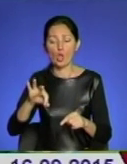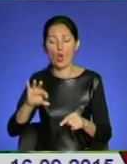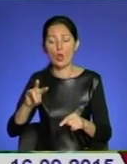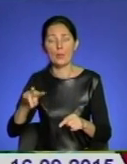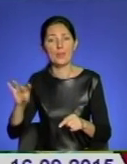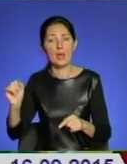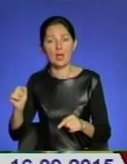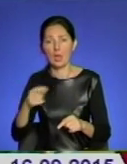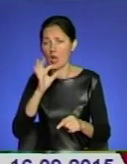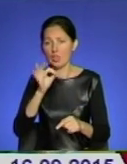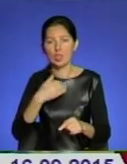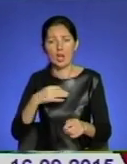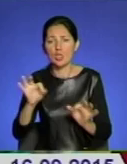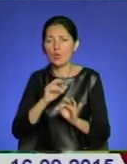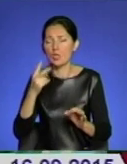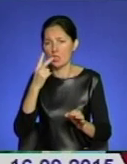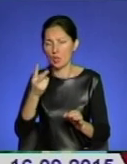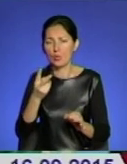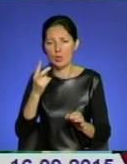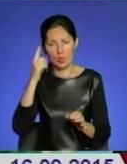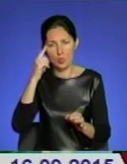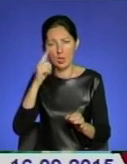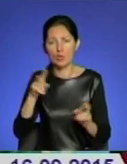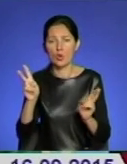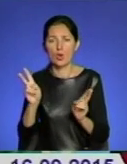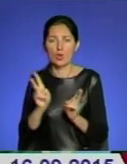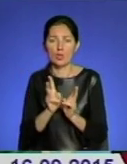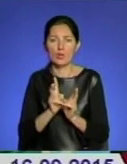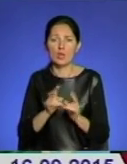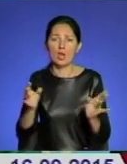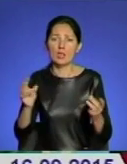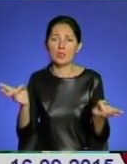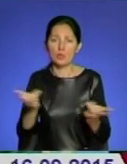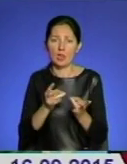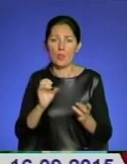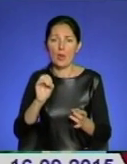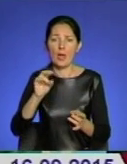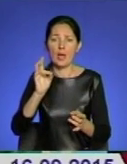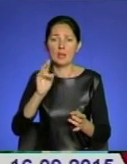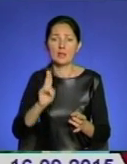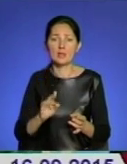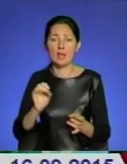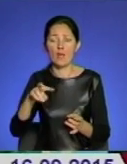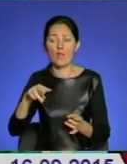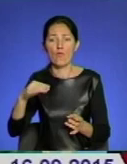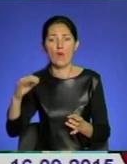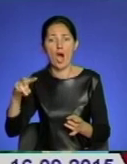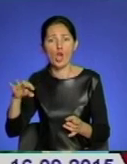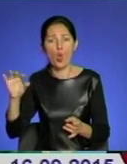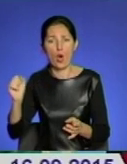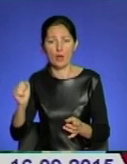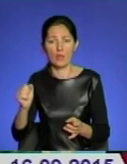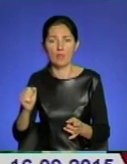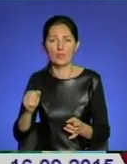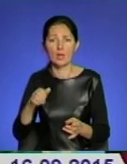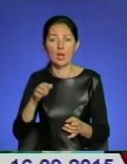каже, я ніколи не думала, що я стикнуся в потребі енцефалографа. В неї маленька племінниця, їй 2 місяці, і вони